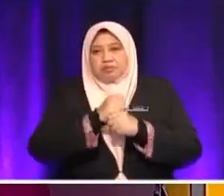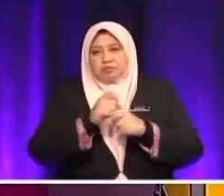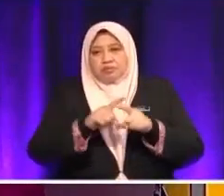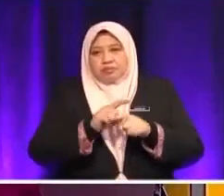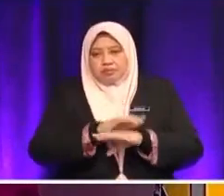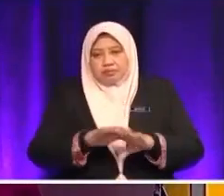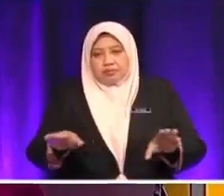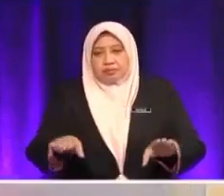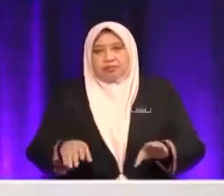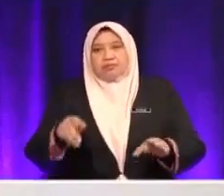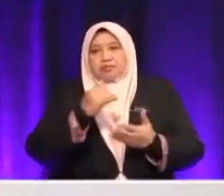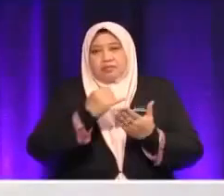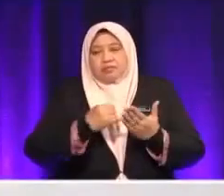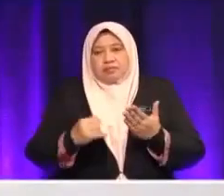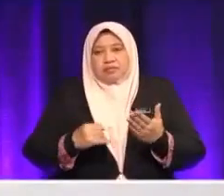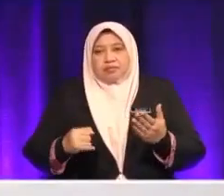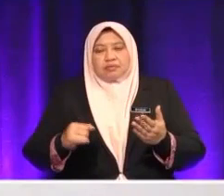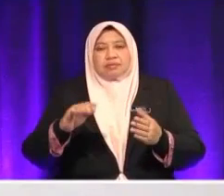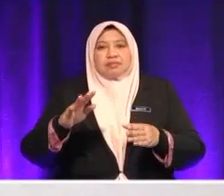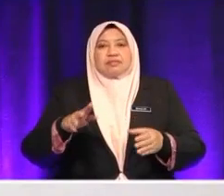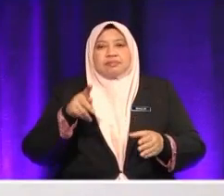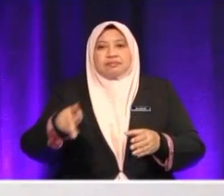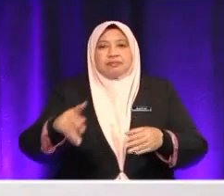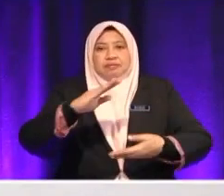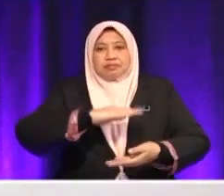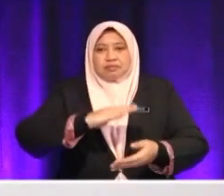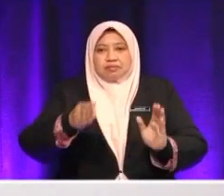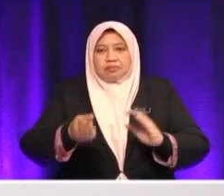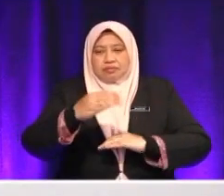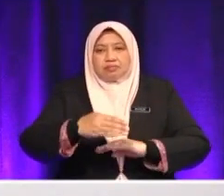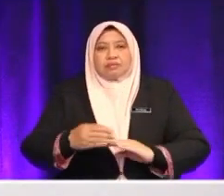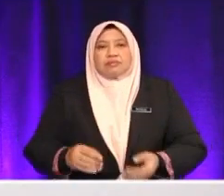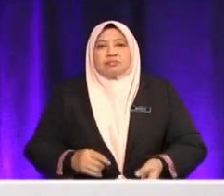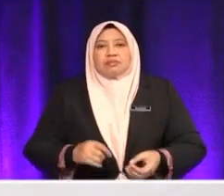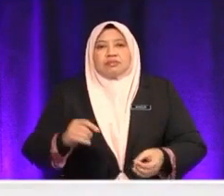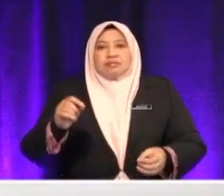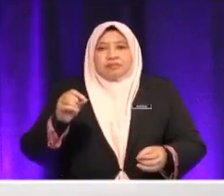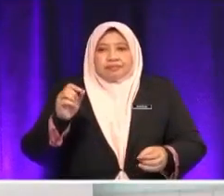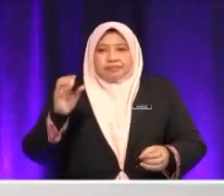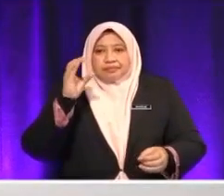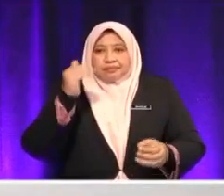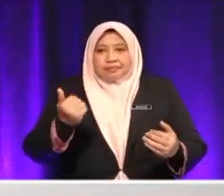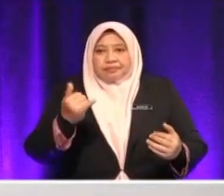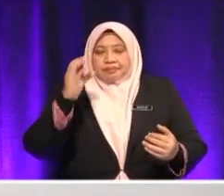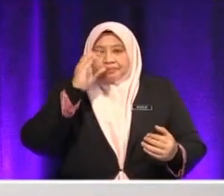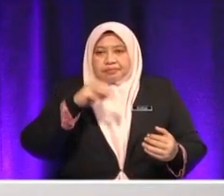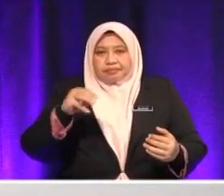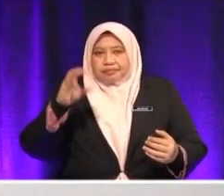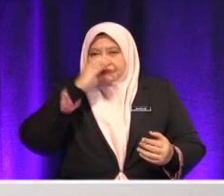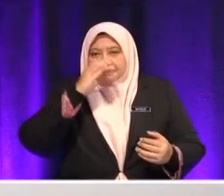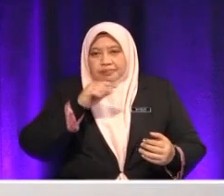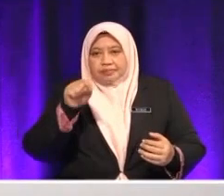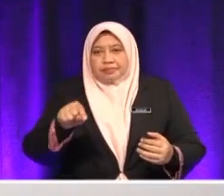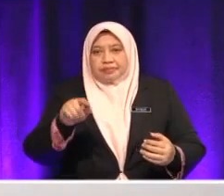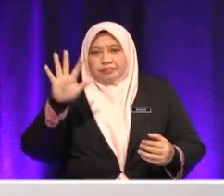melukis plot kotak Oke so daripada sini kita ada titik kena cari kelima 5 titik yang Hani sebut tadi